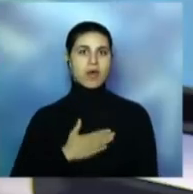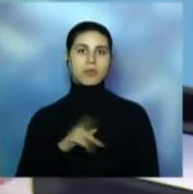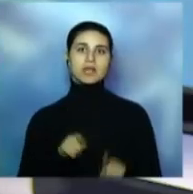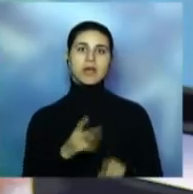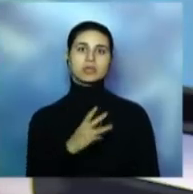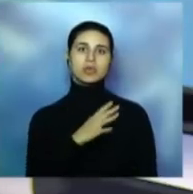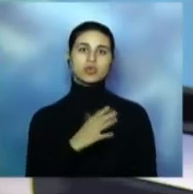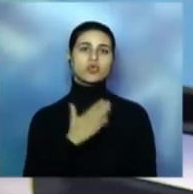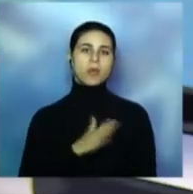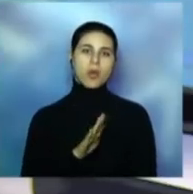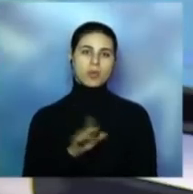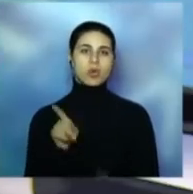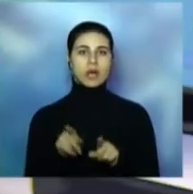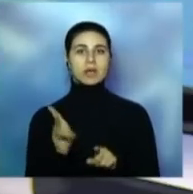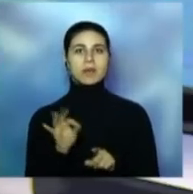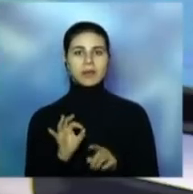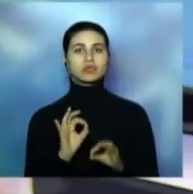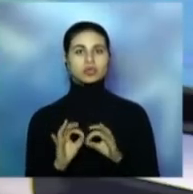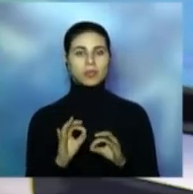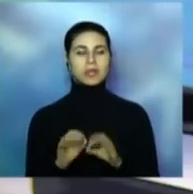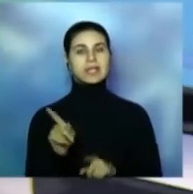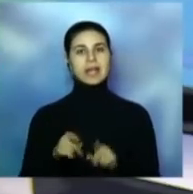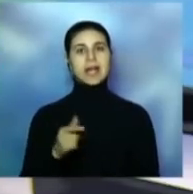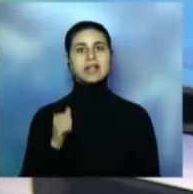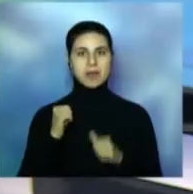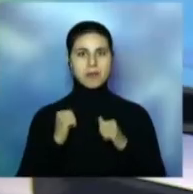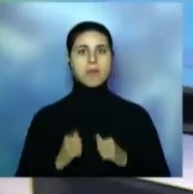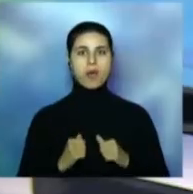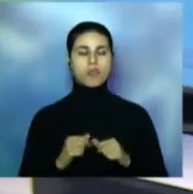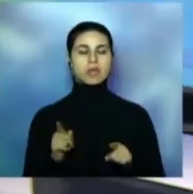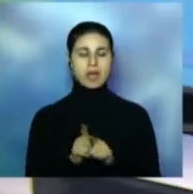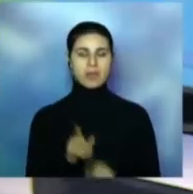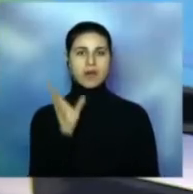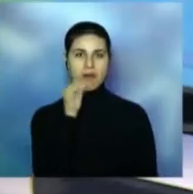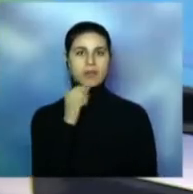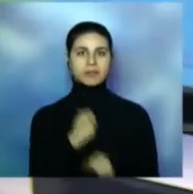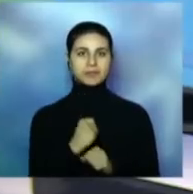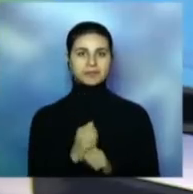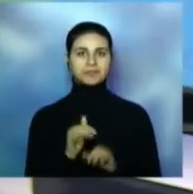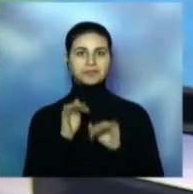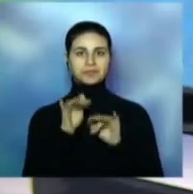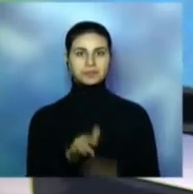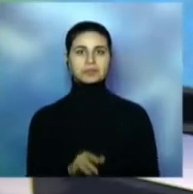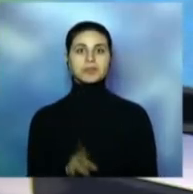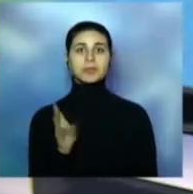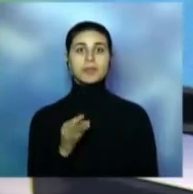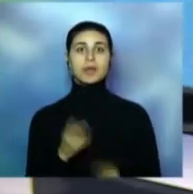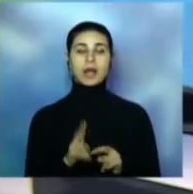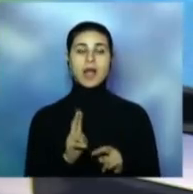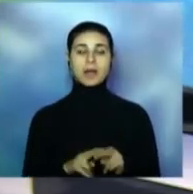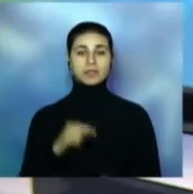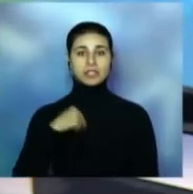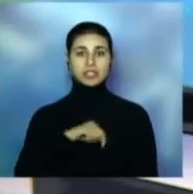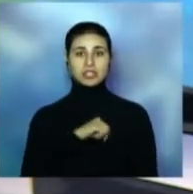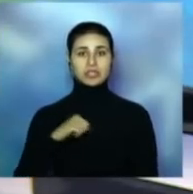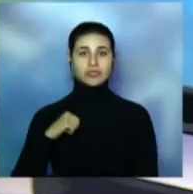უკმაყოფილო იყოს, რომ რაღაც არ გამოუვიდა, მაგრამ ზომიერად, ხან კმაყოფილი იმისთვის, რომ რაღაც გამოუვიდა. ხოლო ამოშენება ამ ადეკვატური